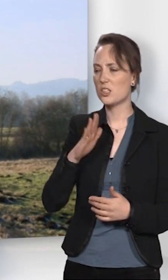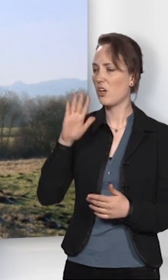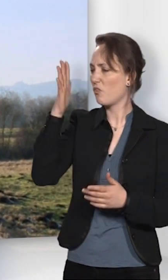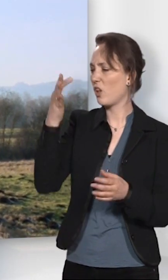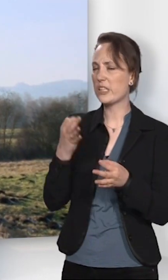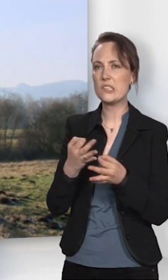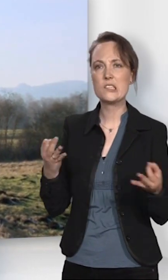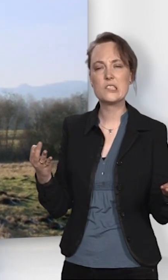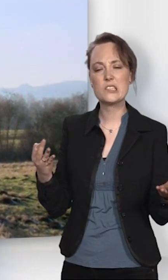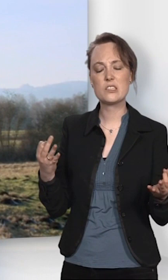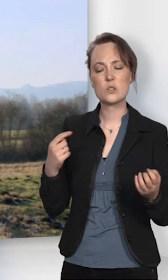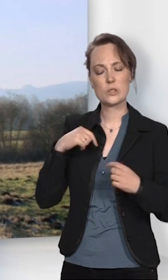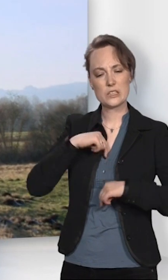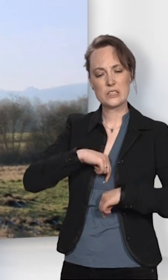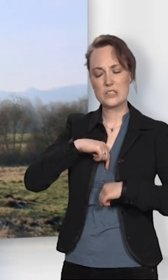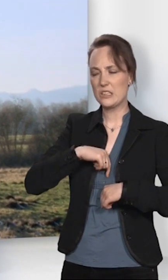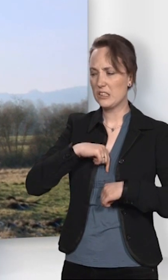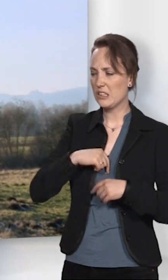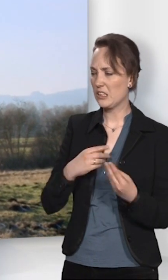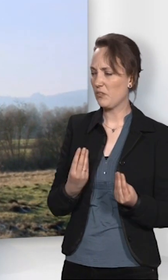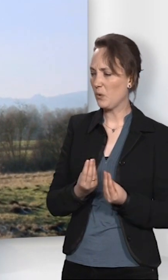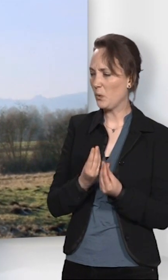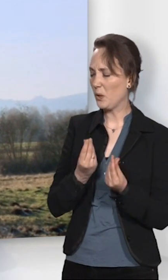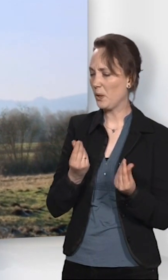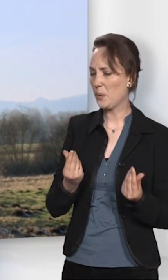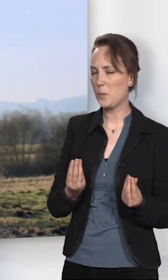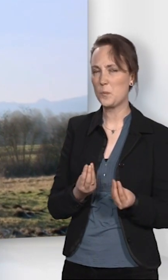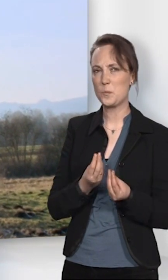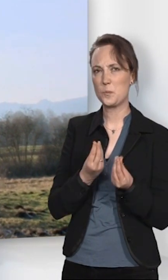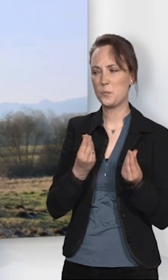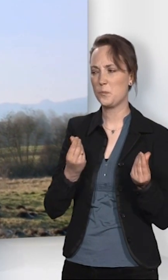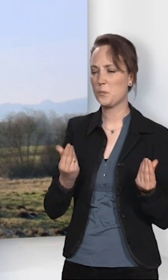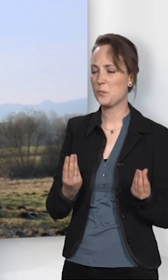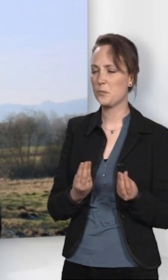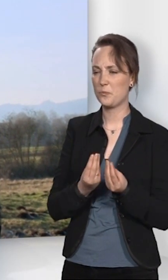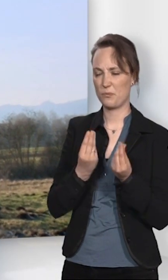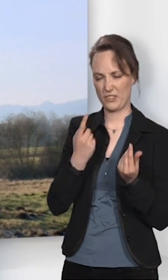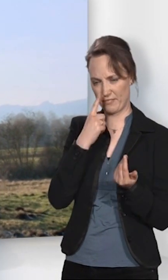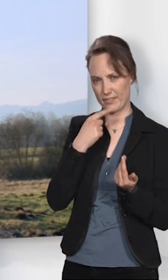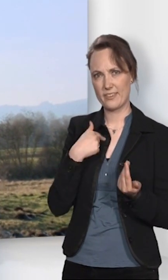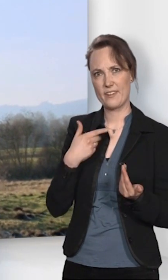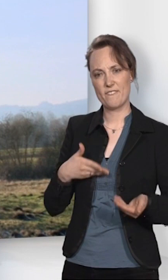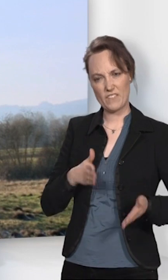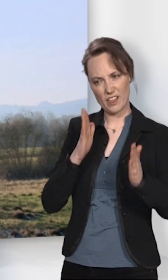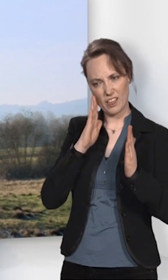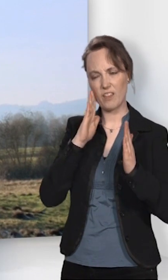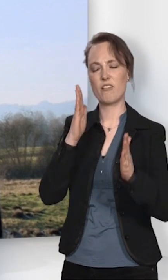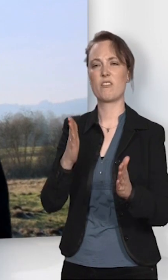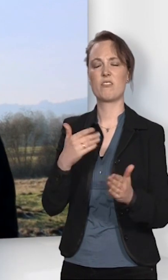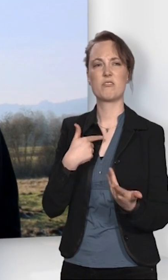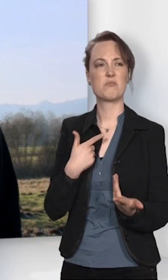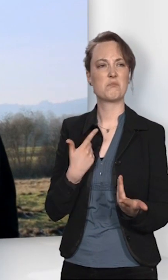hat sich das ungute Gefühl breit gemacht. Wenn ich auf meinem Weg bin, dann bringe ich es zu nichts.